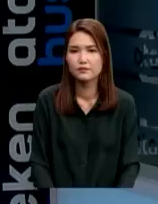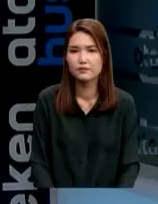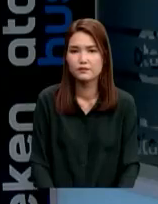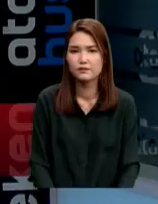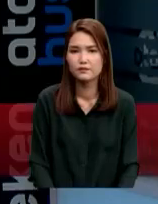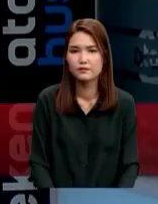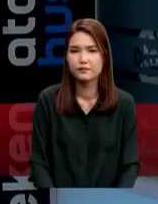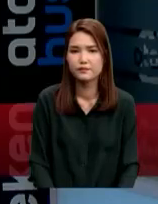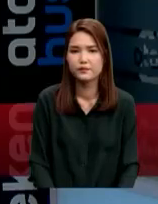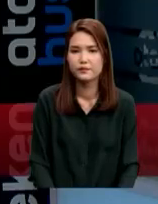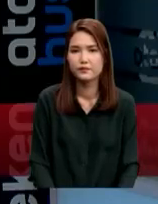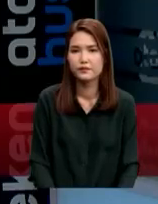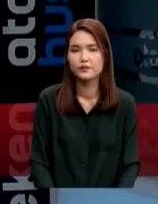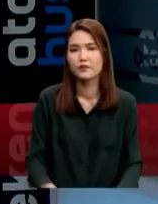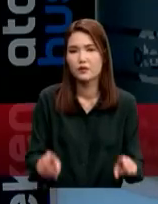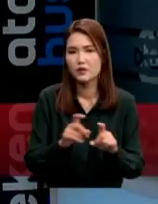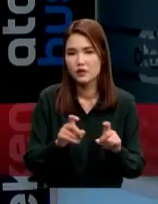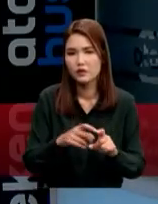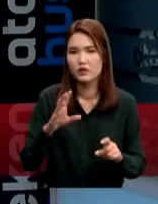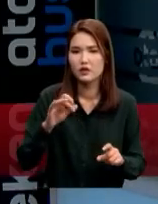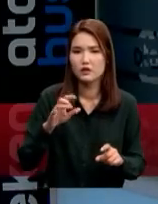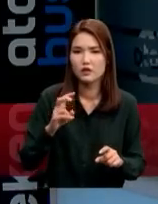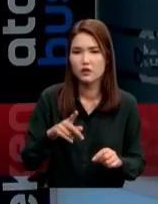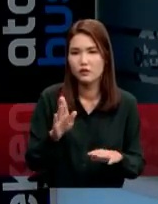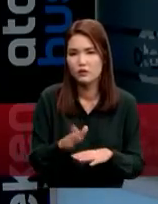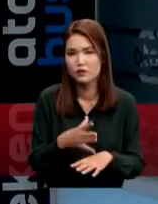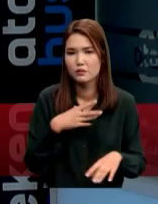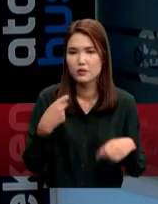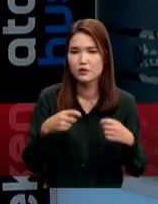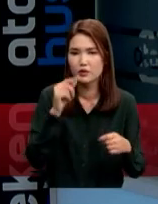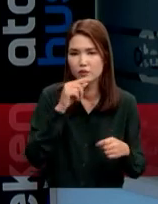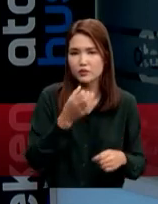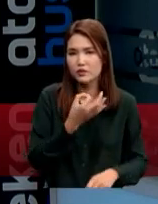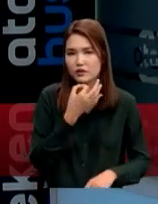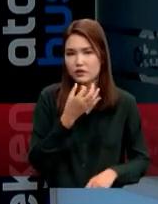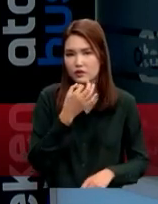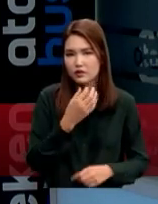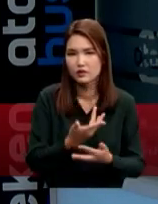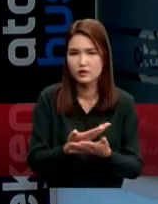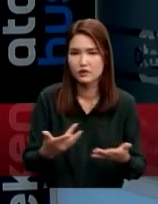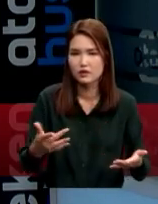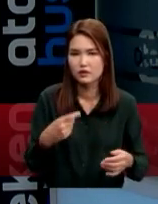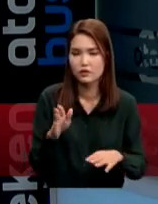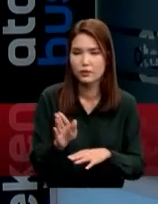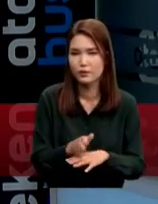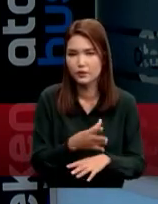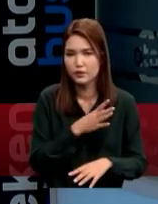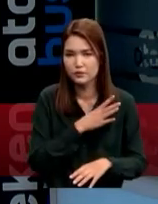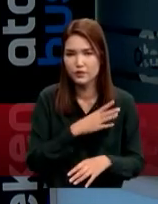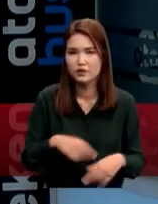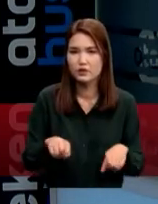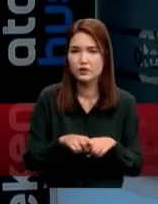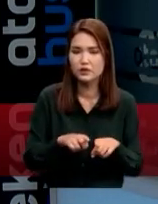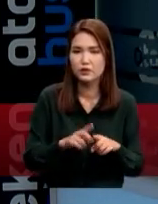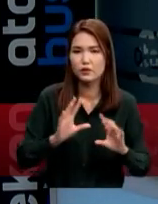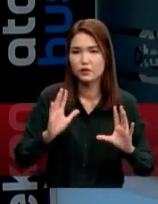магазинах Атырау ограничили продажу куриных яиц. Теперь супермаркеты отпускают в одни руки лишь по одному десятку. В регионе работает